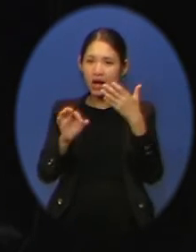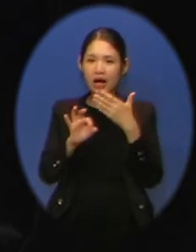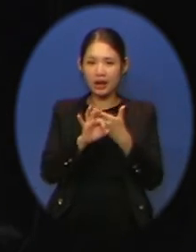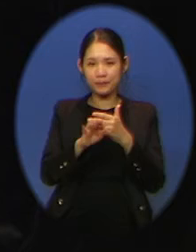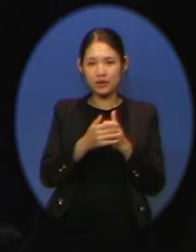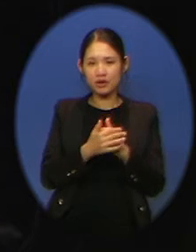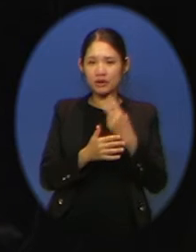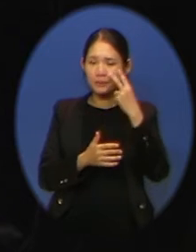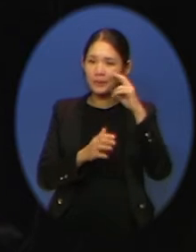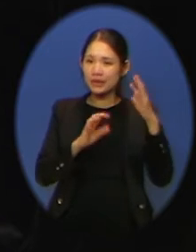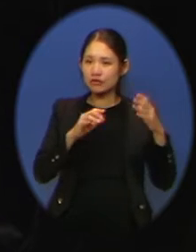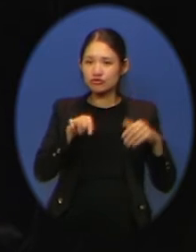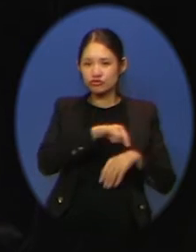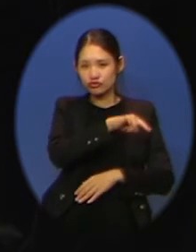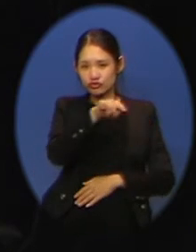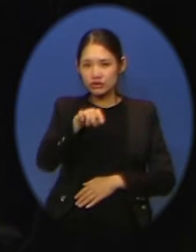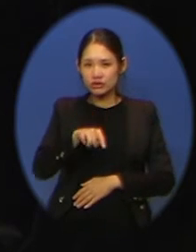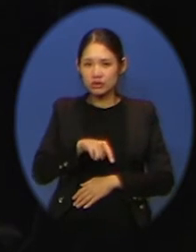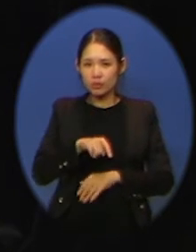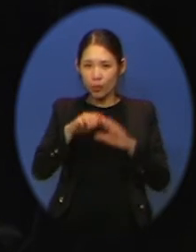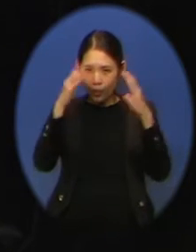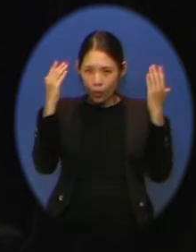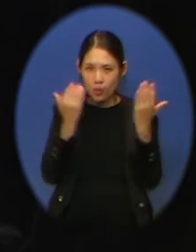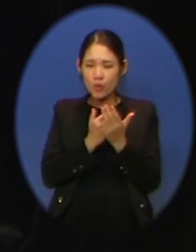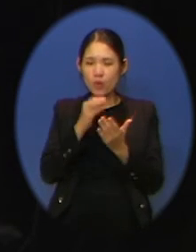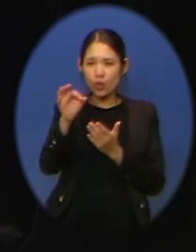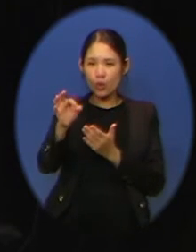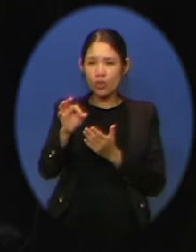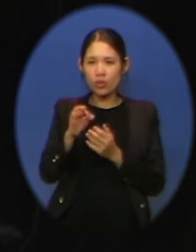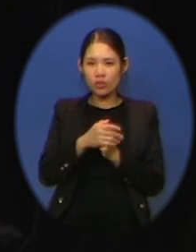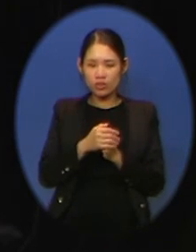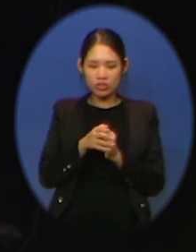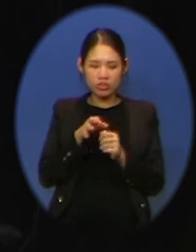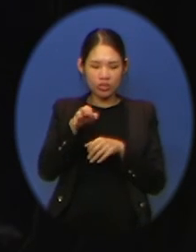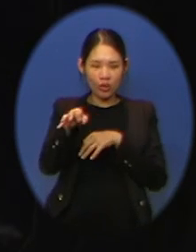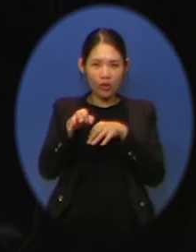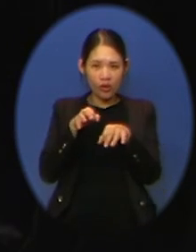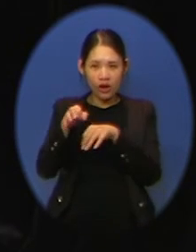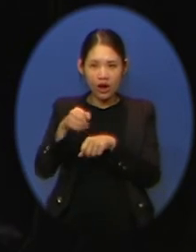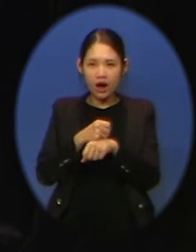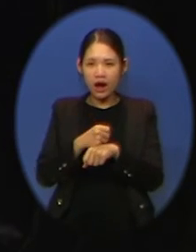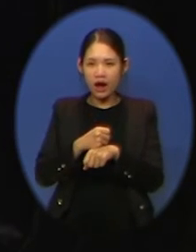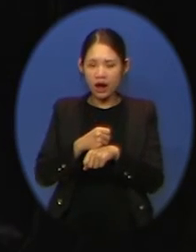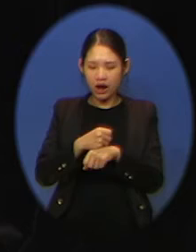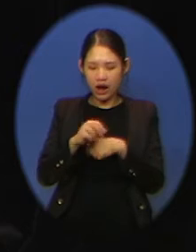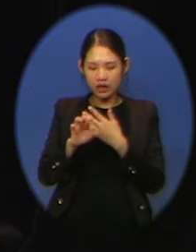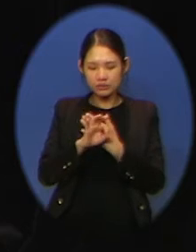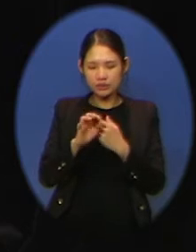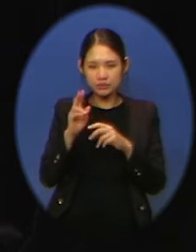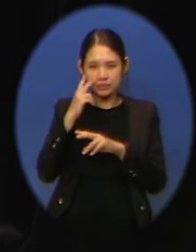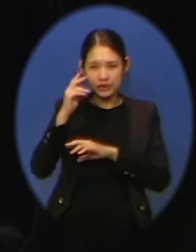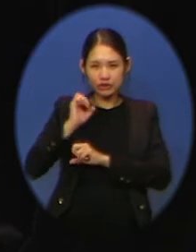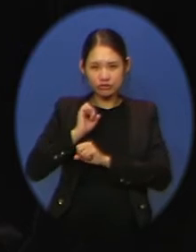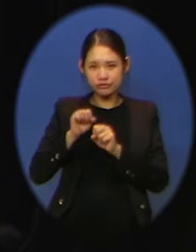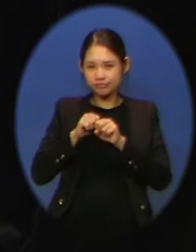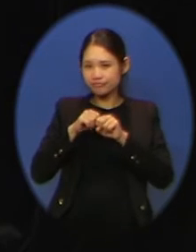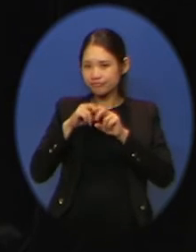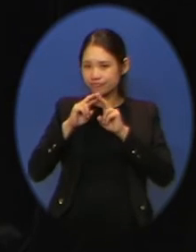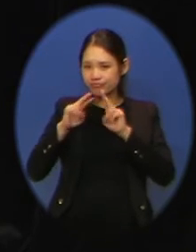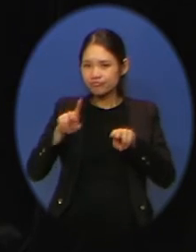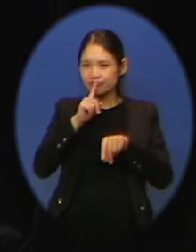우리나라에 거주하는 모든 돈을 다 대라. 아니면 철수하겠다. 일본도 니네가 다 대라. 아니면